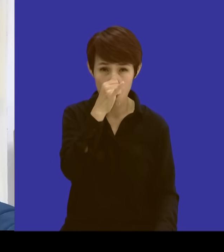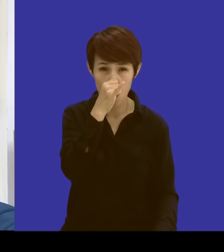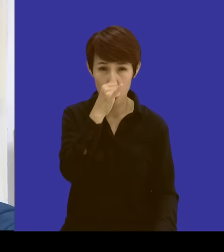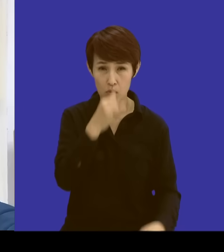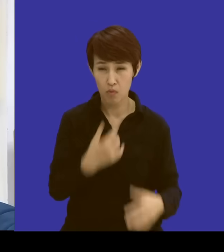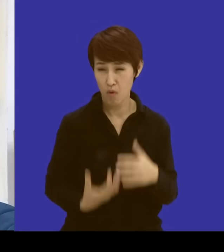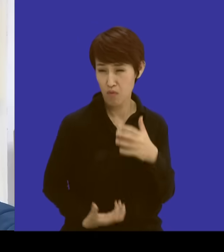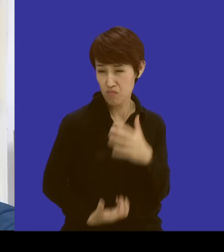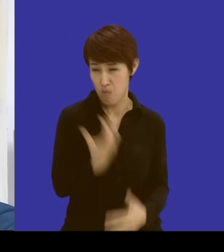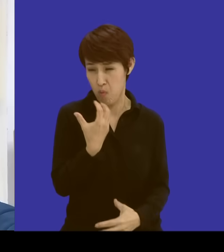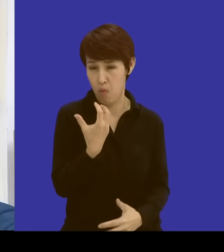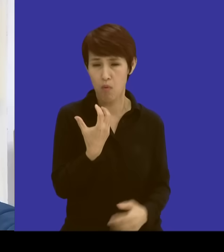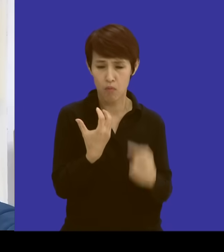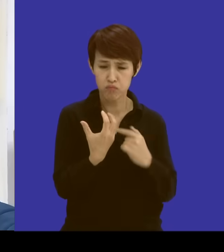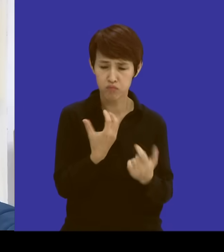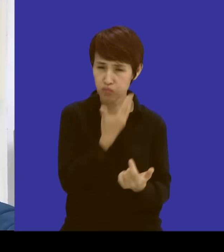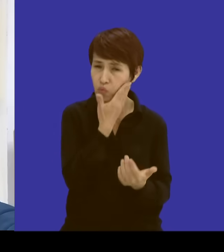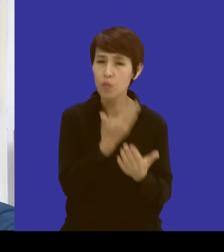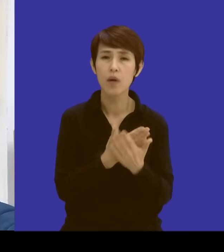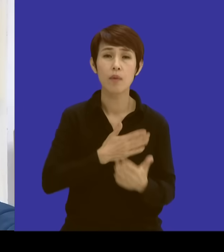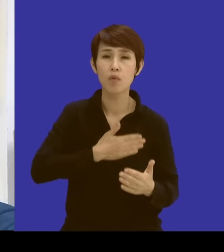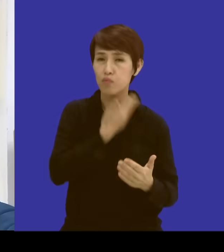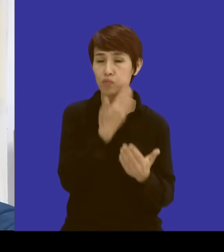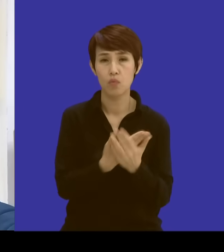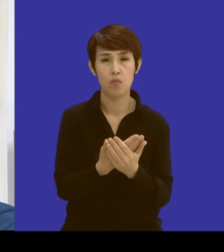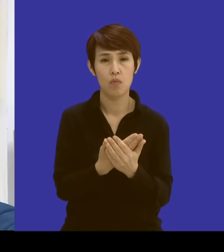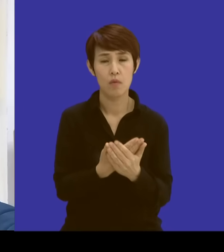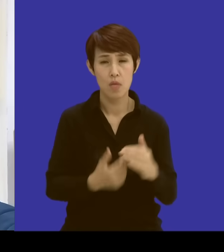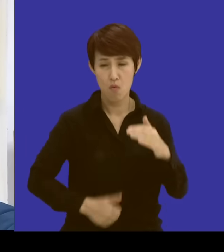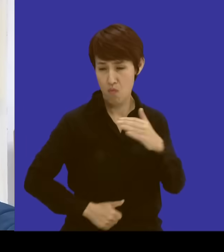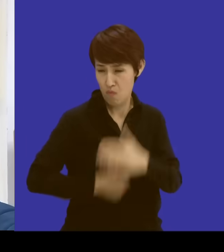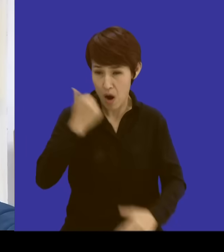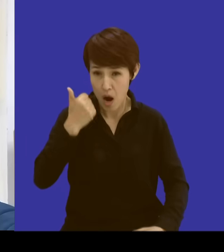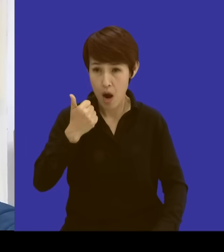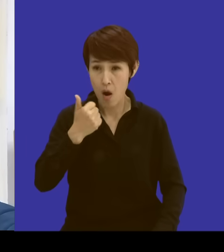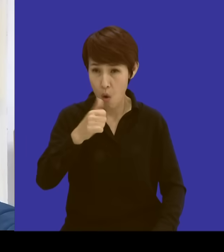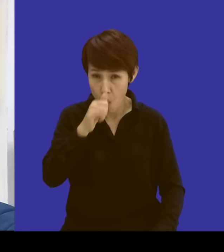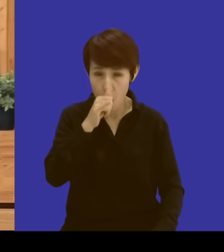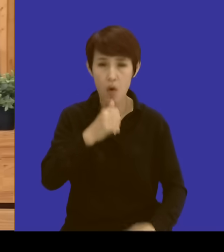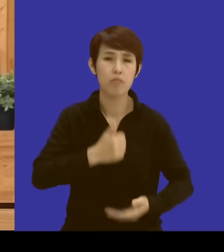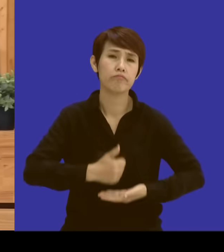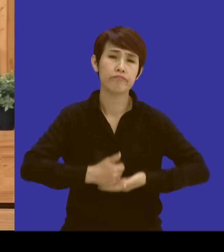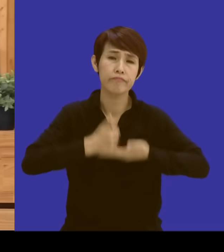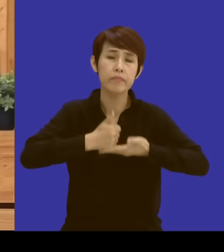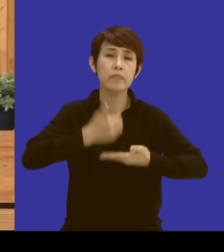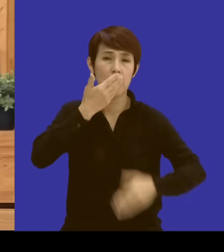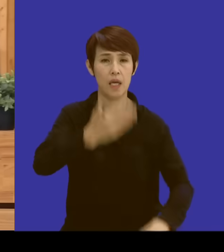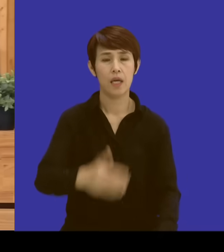사실 분노는 소중한 감정이잖아요. 내가 네. 내가 분노가 있어야 내 존중감도 지킬 수 있는